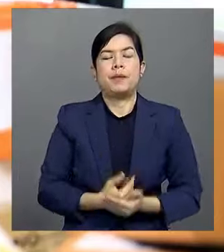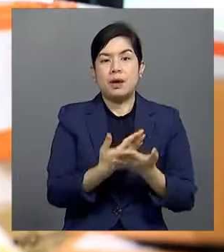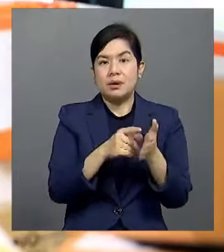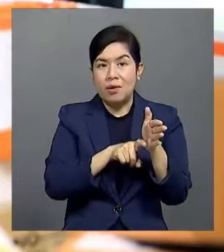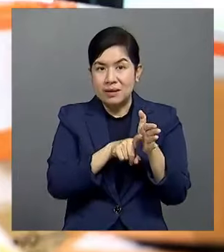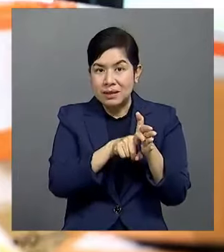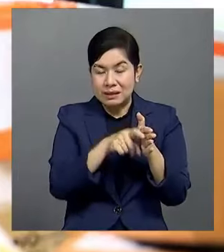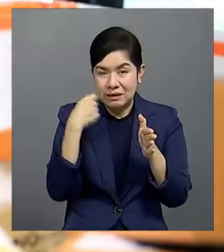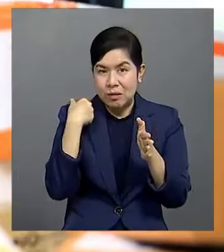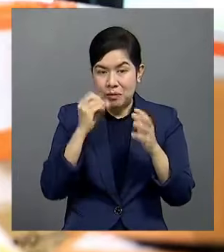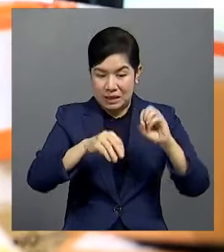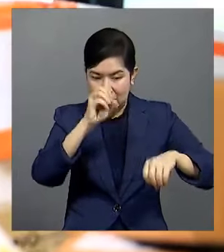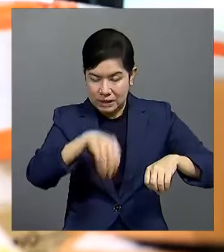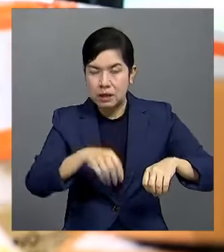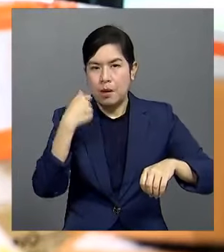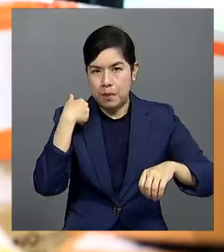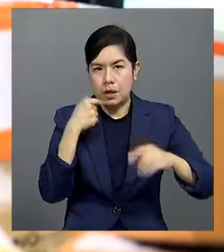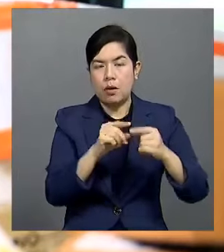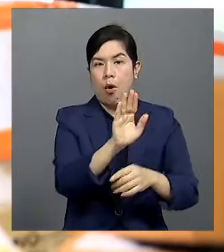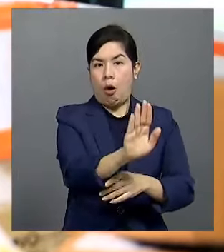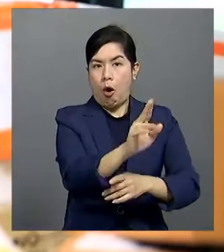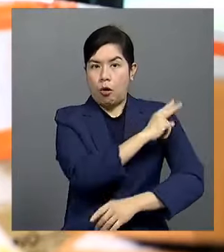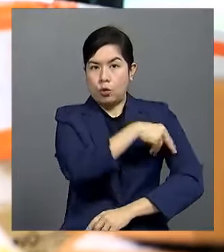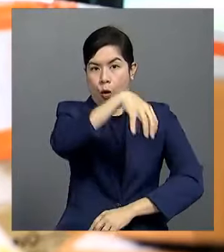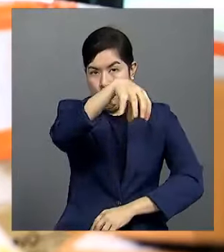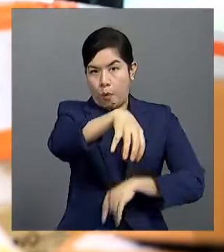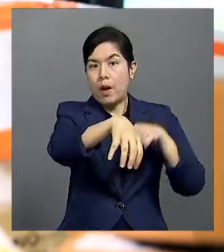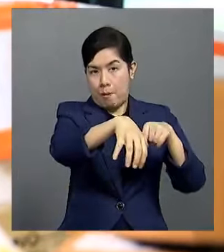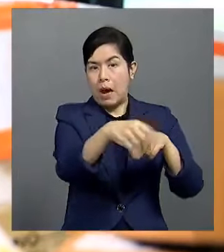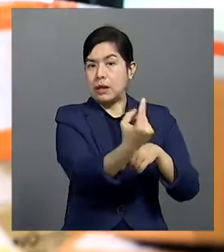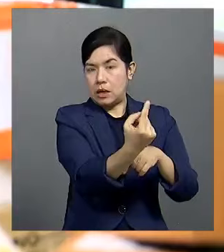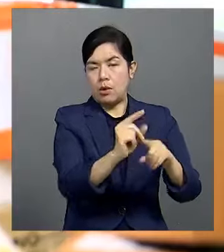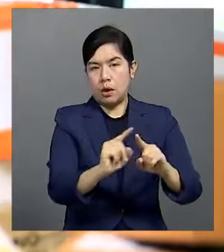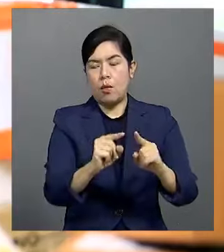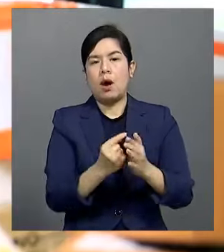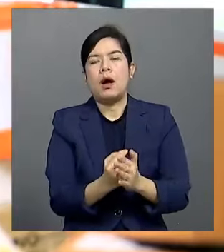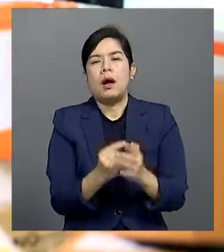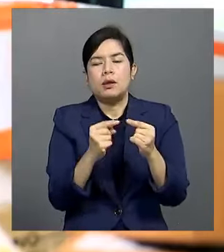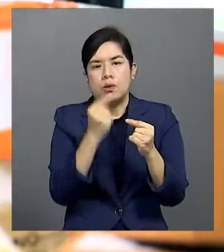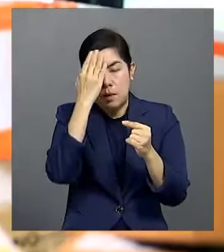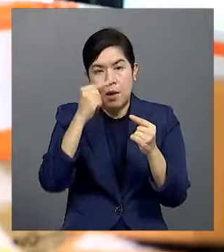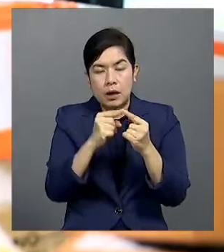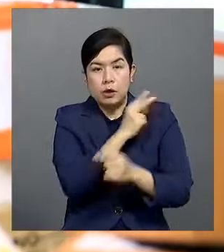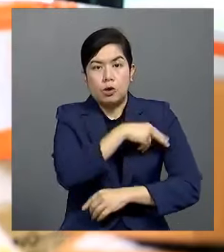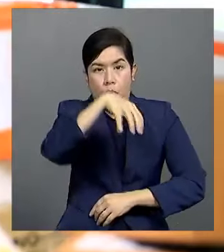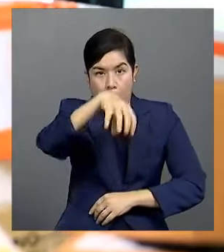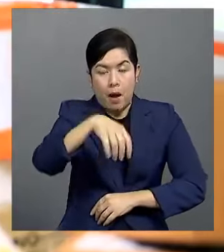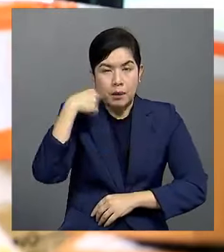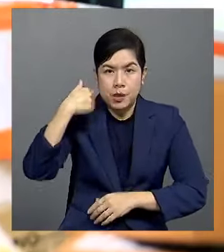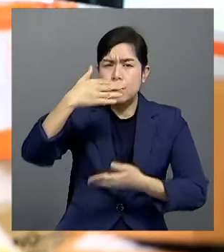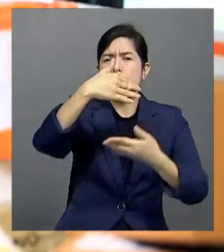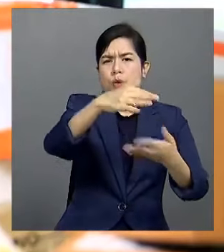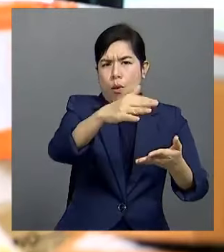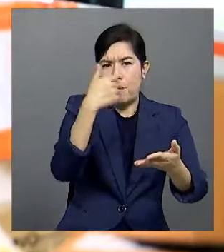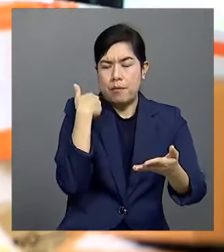าลและโรงพยาบาลก็จะเป็นคนนำส่งขยะติดเชื้อเหล่านี้ไปยังเตาเผาที่มีอุณหภูมิสูงที่ได้มาตรฐานแต่ในช่วง 2-3